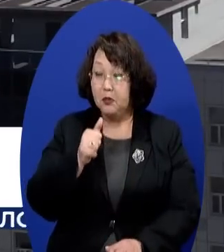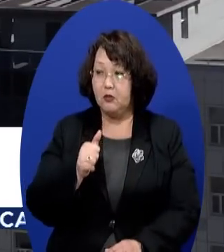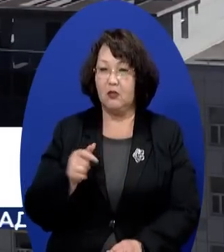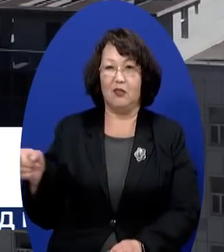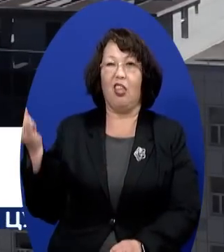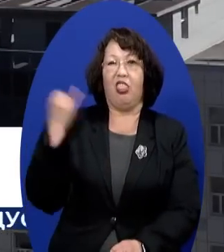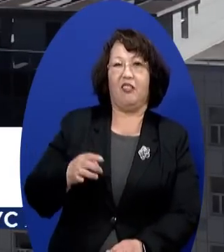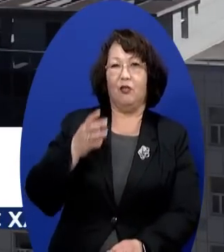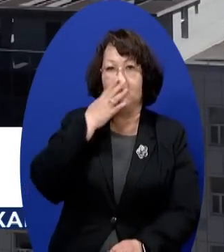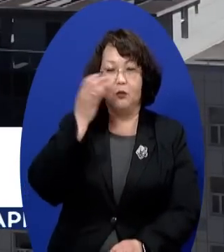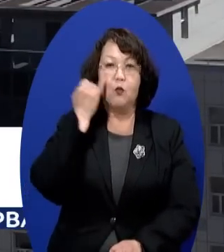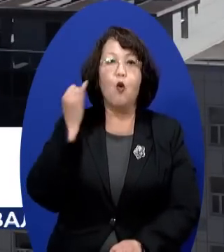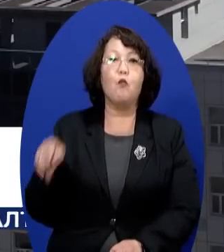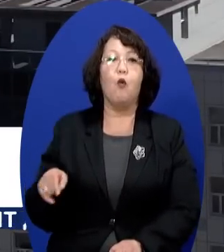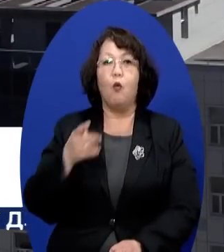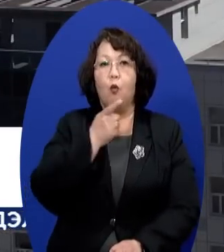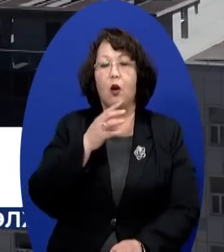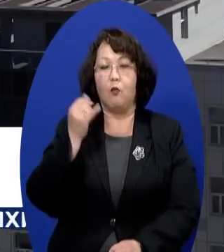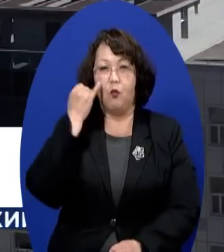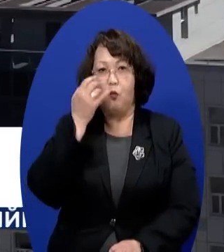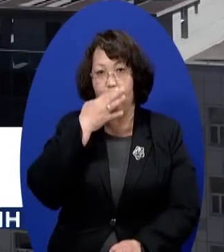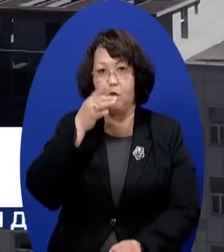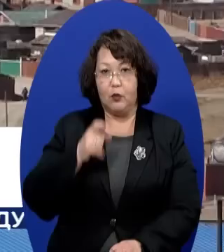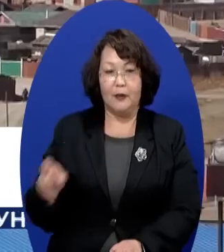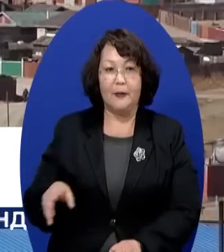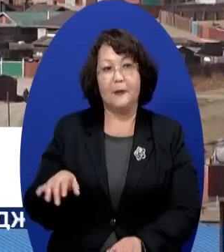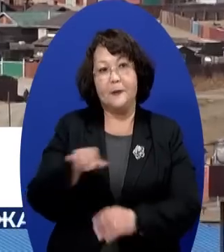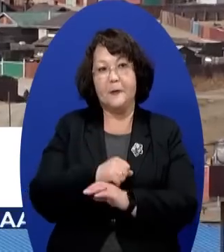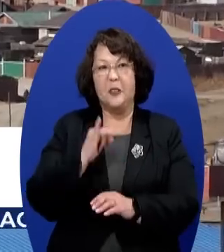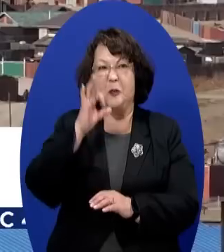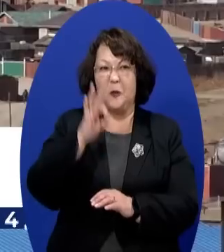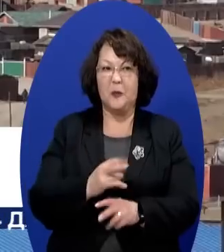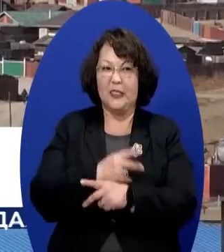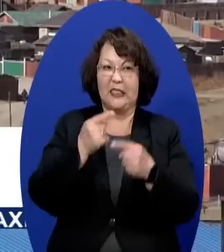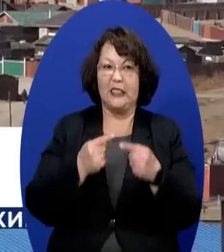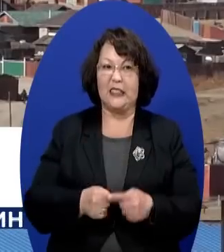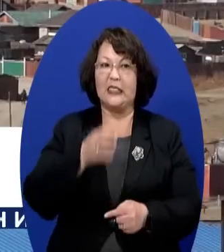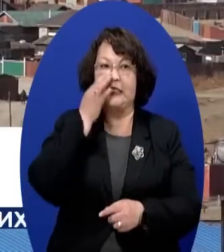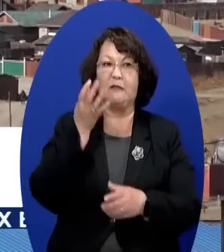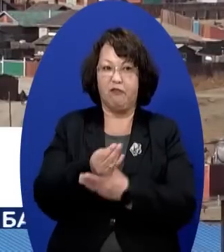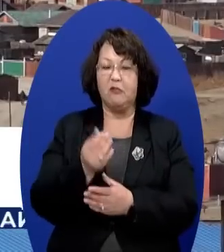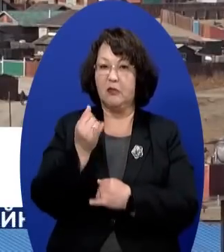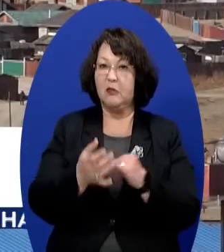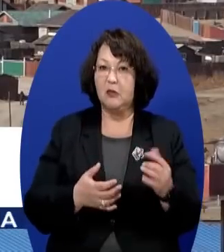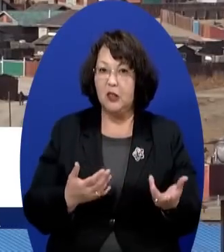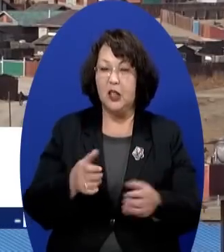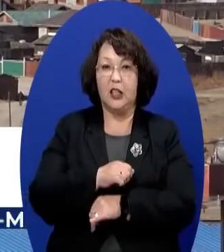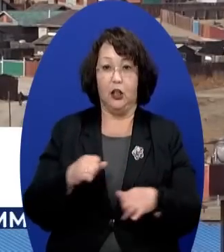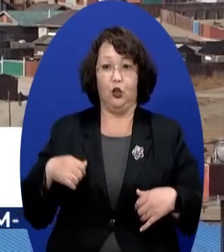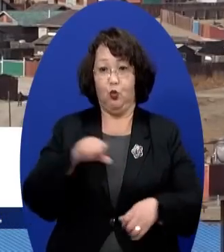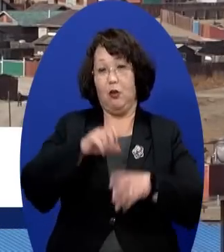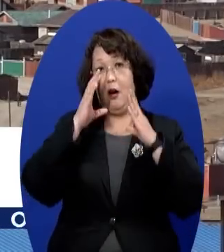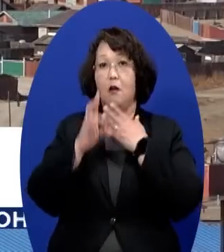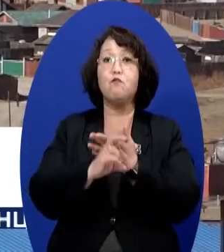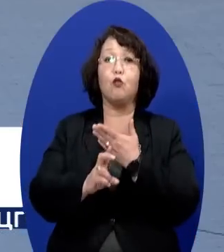нийт гэмт хэргийн 16% залилах төрлийн гэмт хэрэг эзэлж байгаа нь анхаарал татаж байна. Залилах гэмт хэргийн хохирогч болох эсэх нь иргэдээс өөрсдөөс